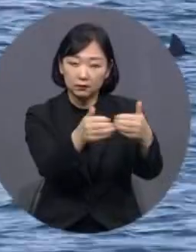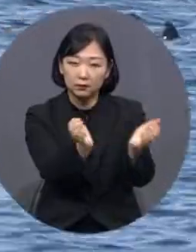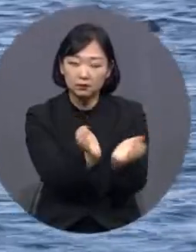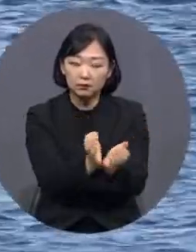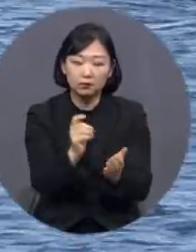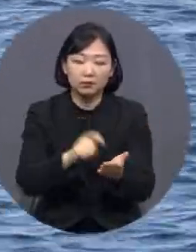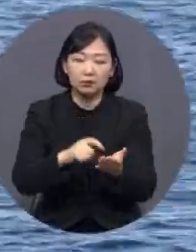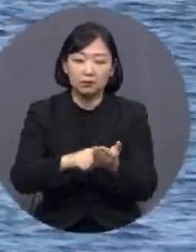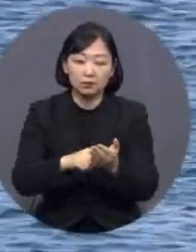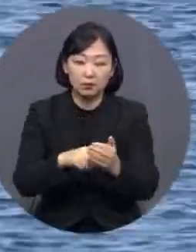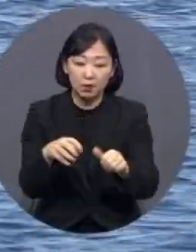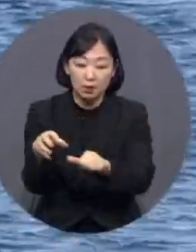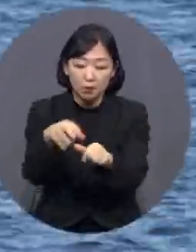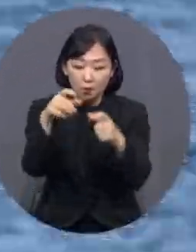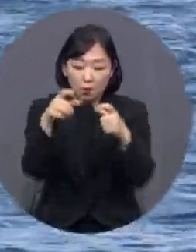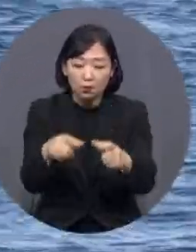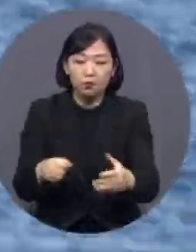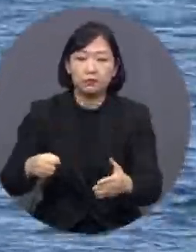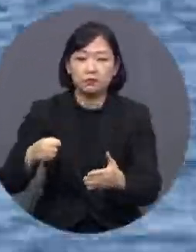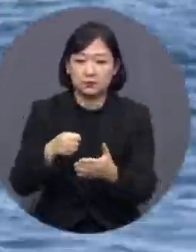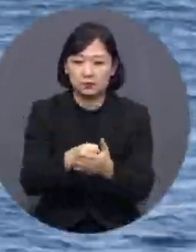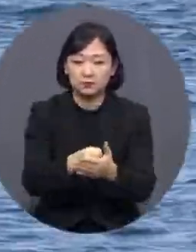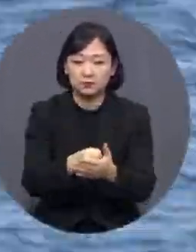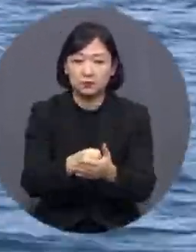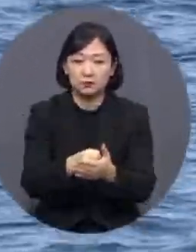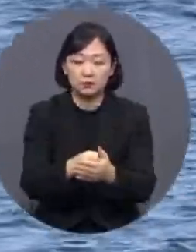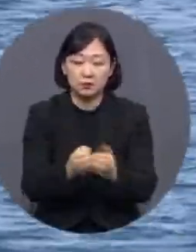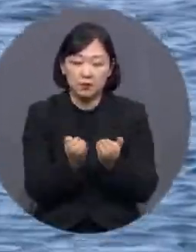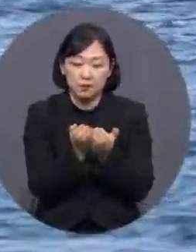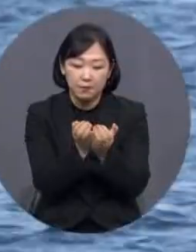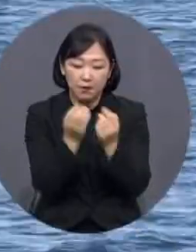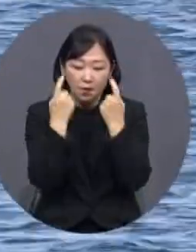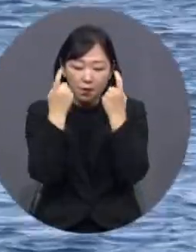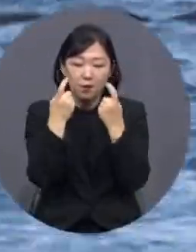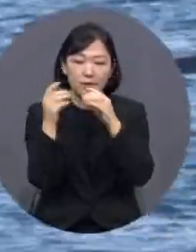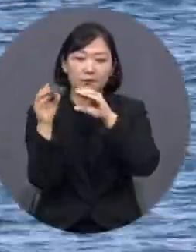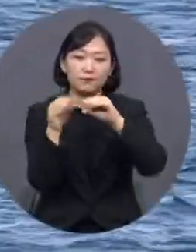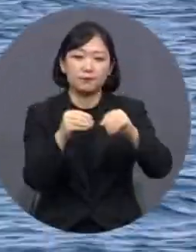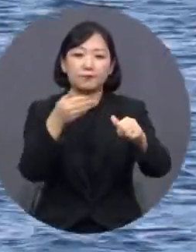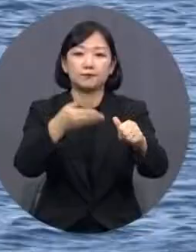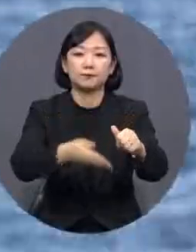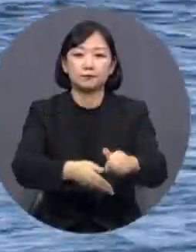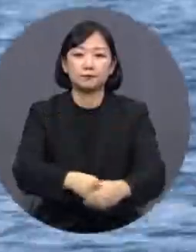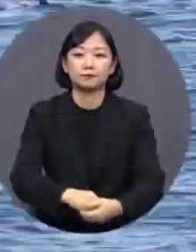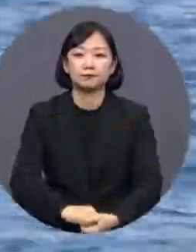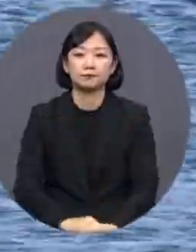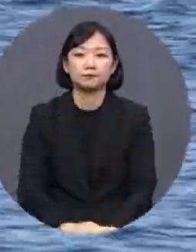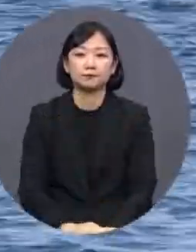서둘러 해양생물보호구역을 지정하고 선박 관광을 중단하라고 요구했습니다.